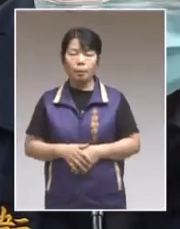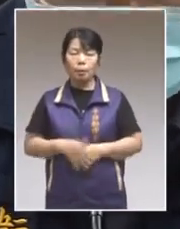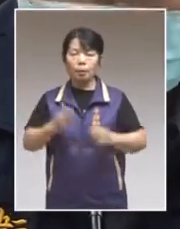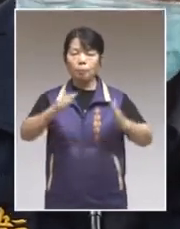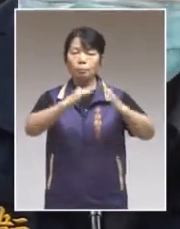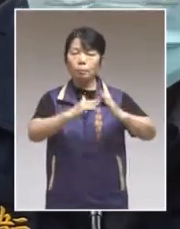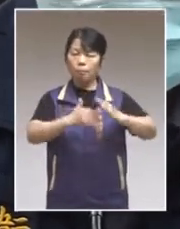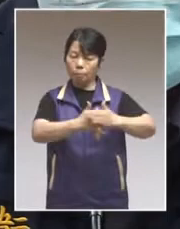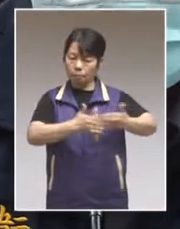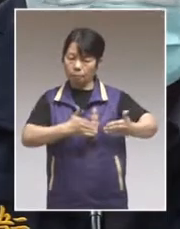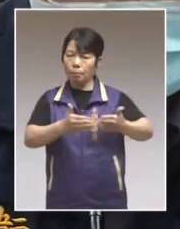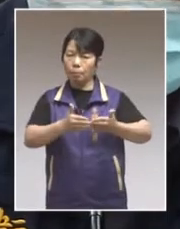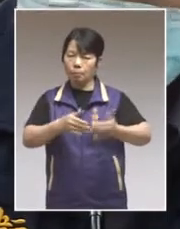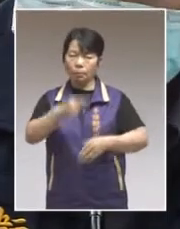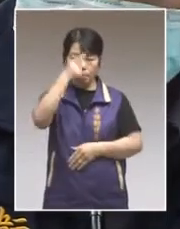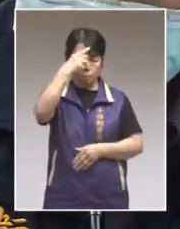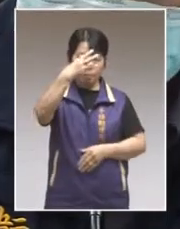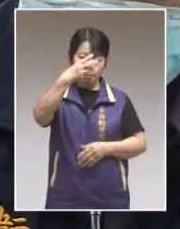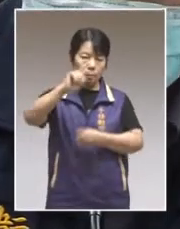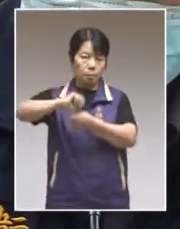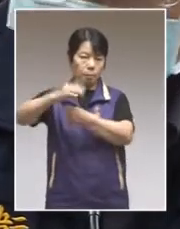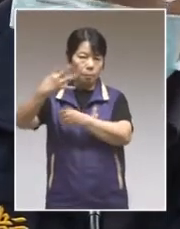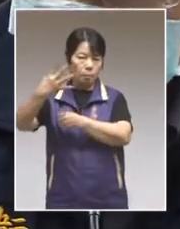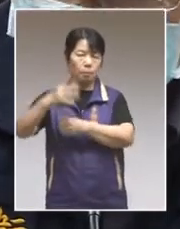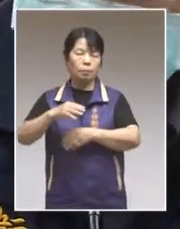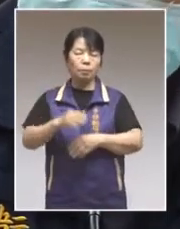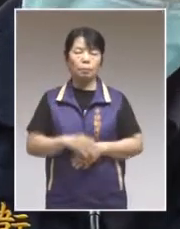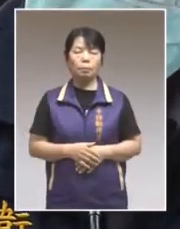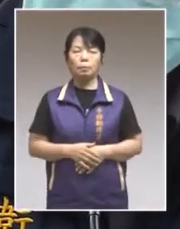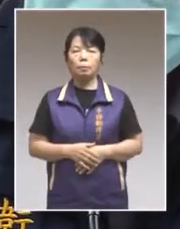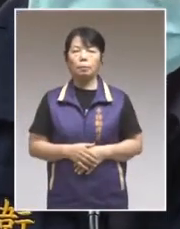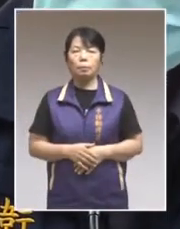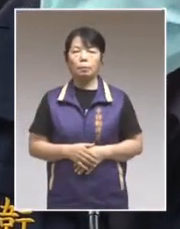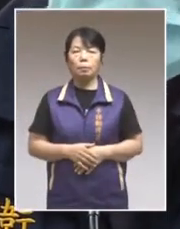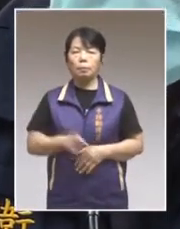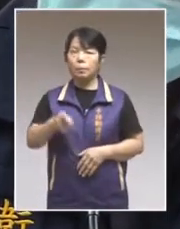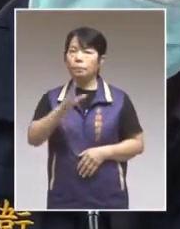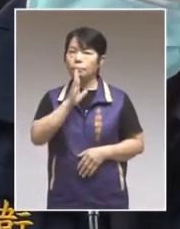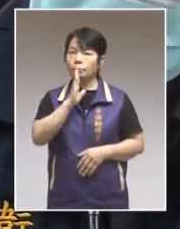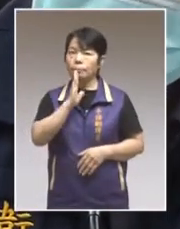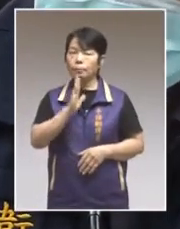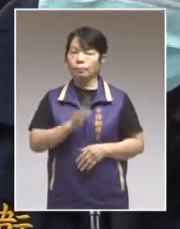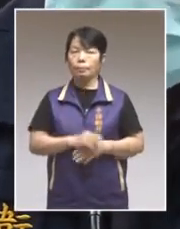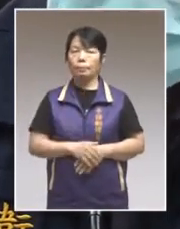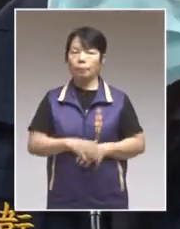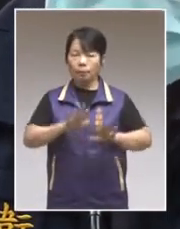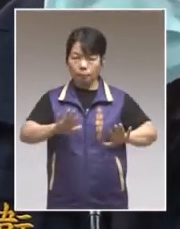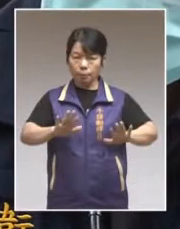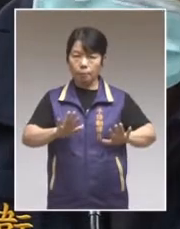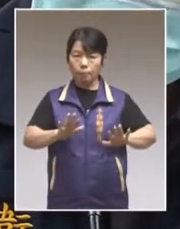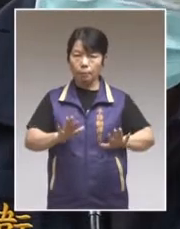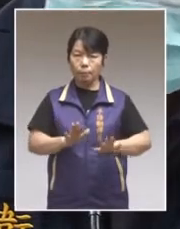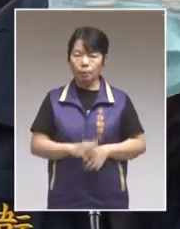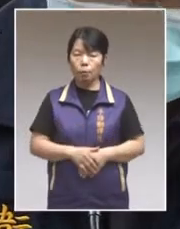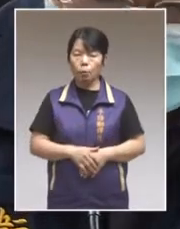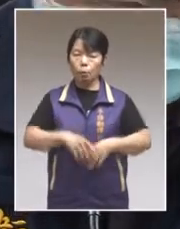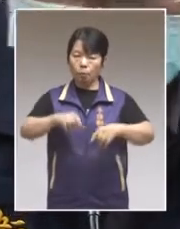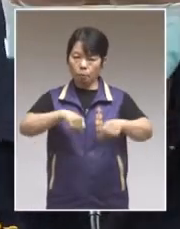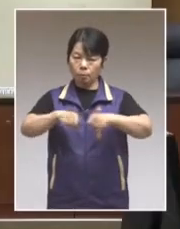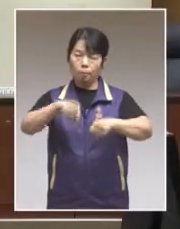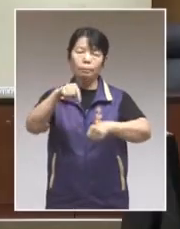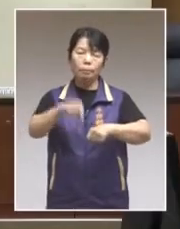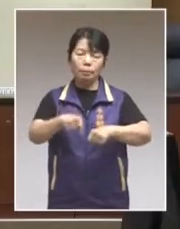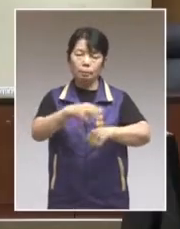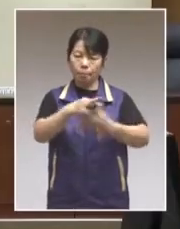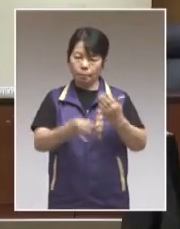居家隔离3+4的一个规范里面。那这是目前我们定的这个流程。